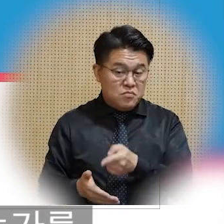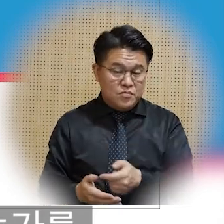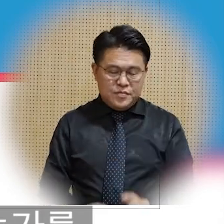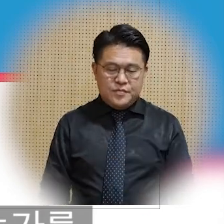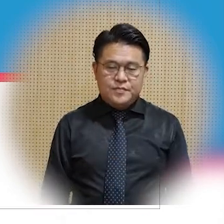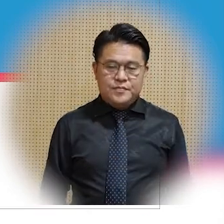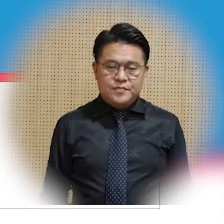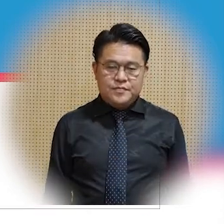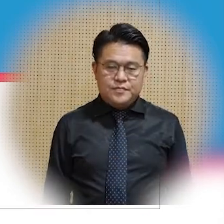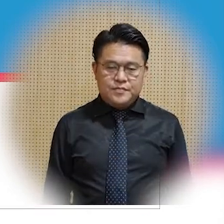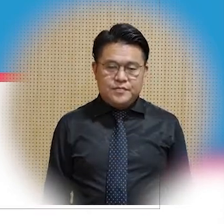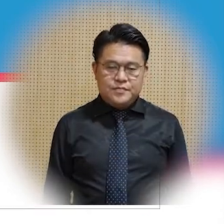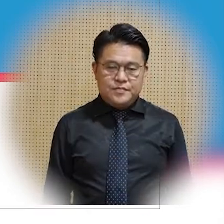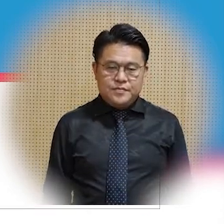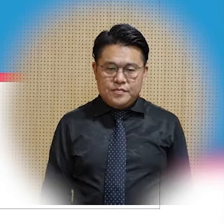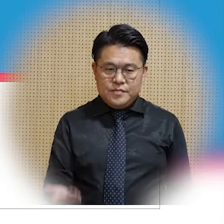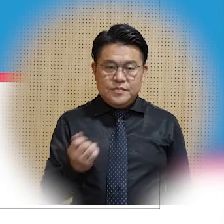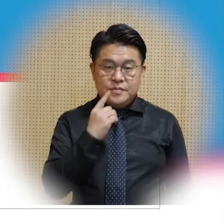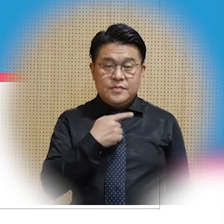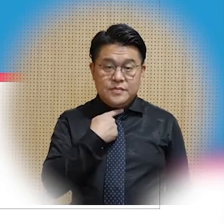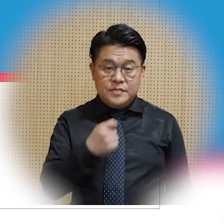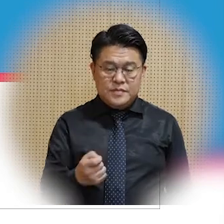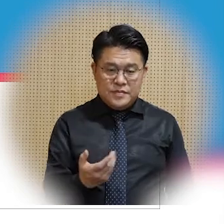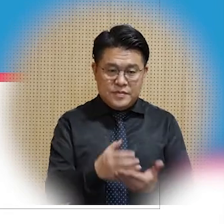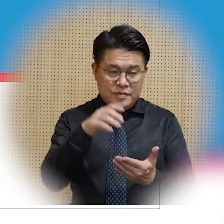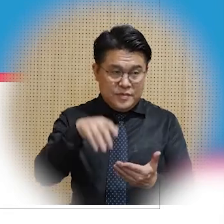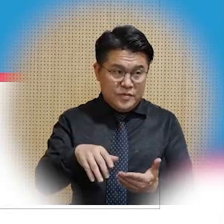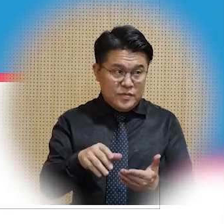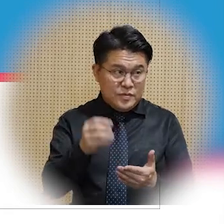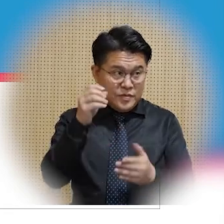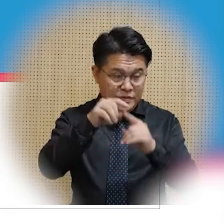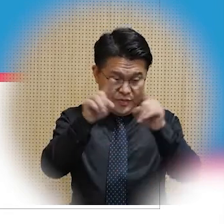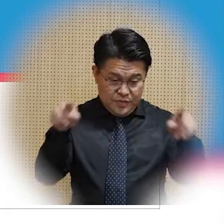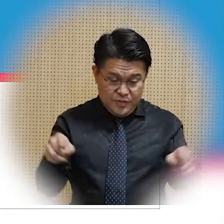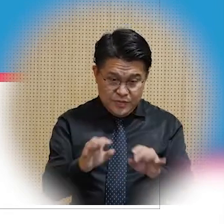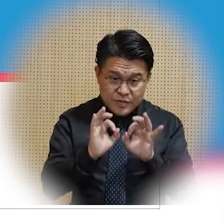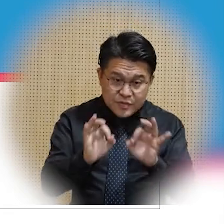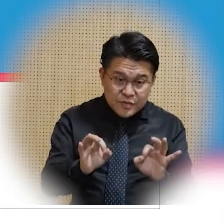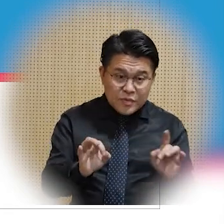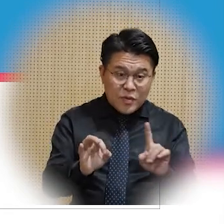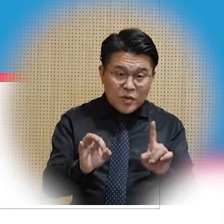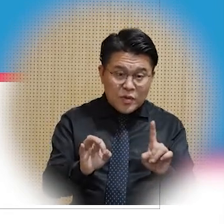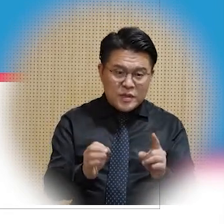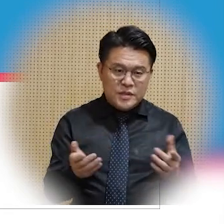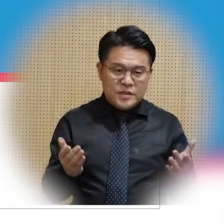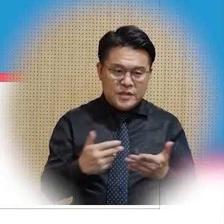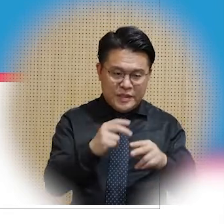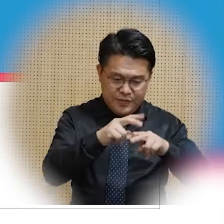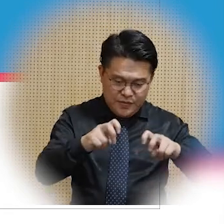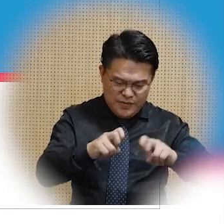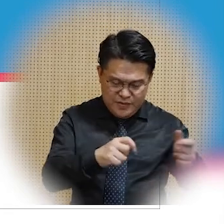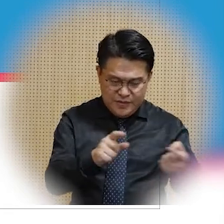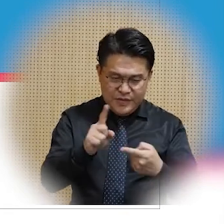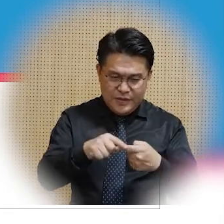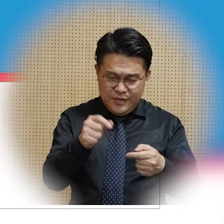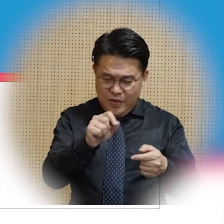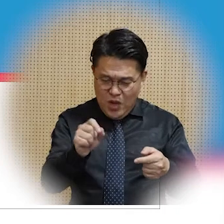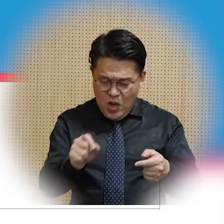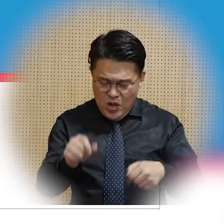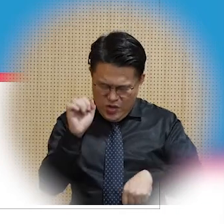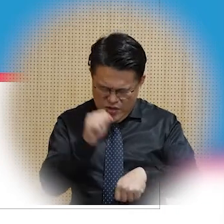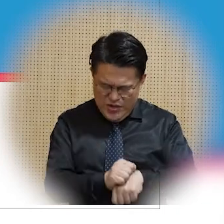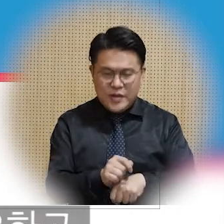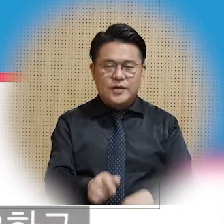수 있을 것 같아요. 그래서 아까 말씀드렸던 개발원 매뉴얼에 이제 보시면 되게 직무 분석들이 아주 잘